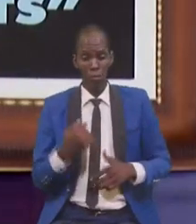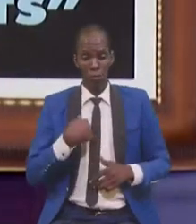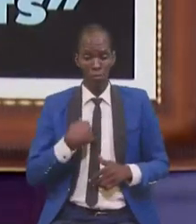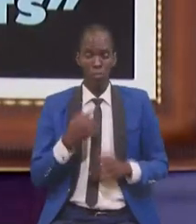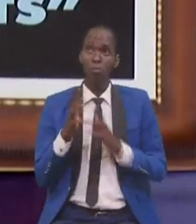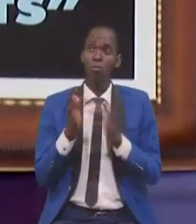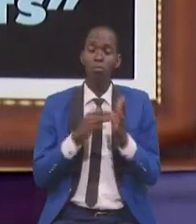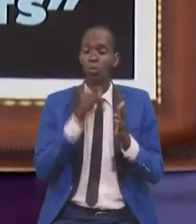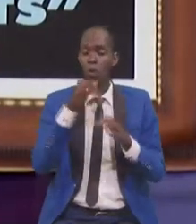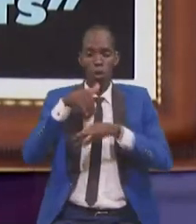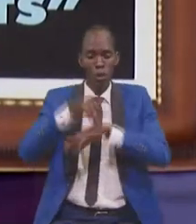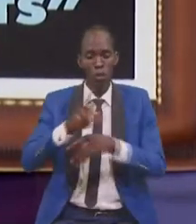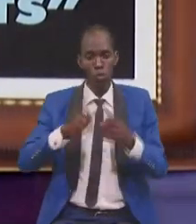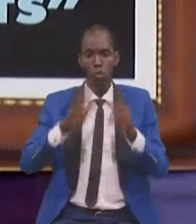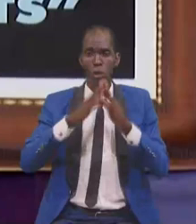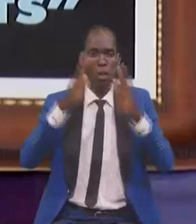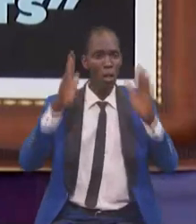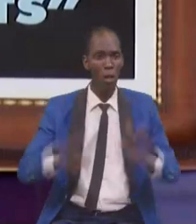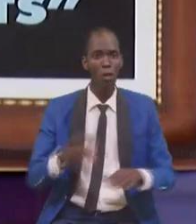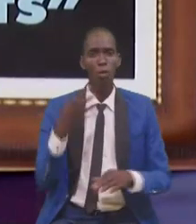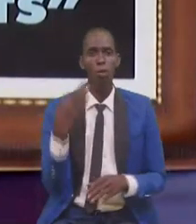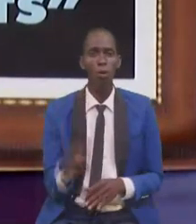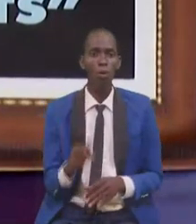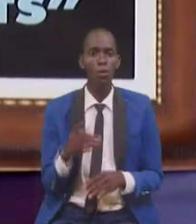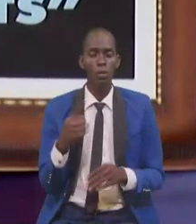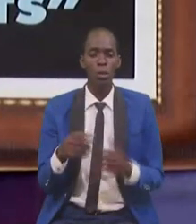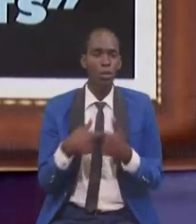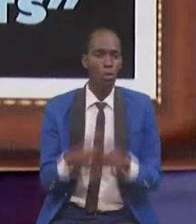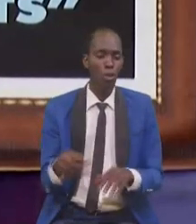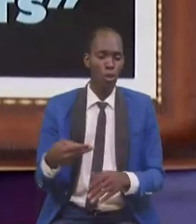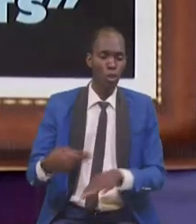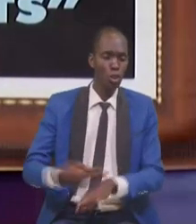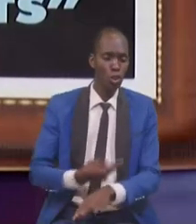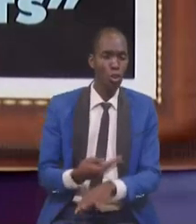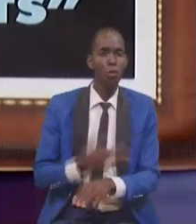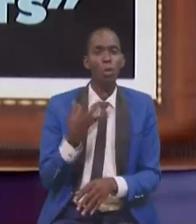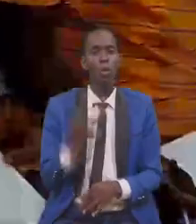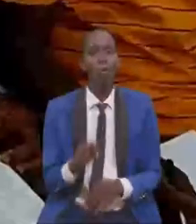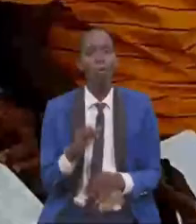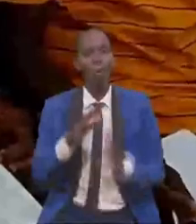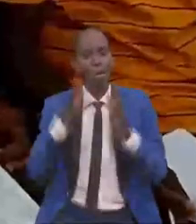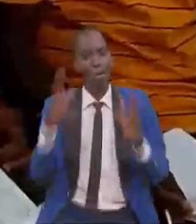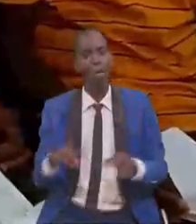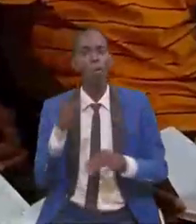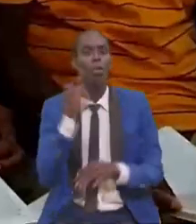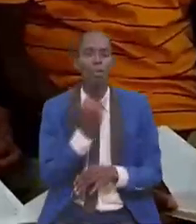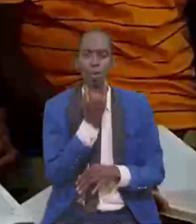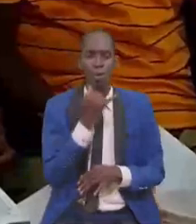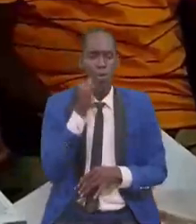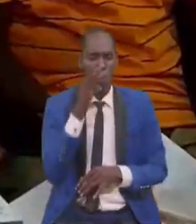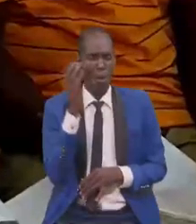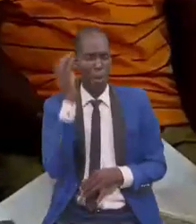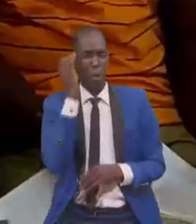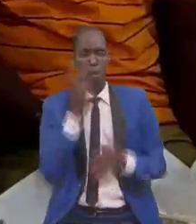Il répondit, je n'ai été envoyé qu'aux brebis perdues de la maison d'Israël.